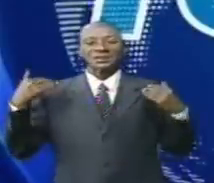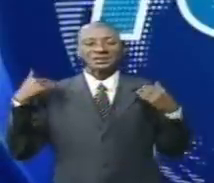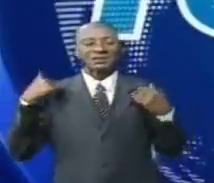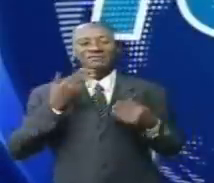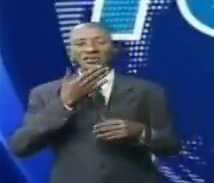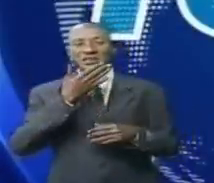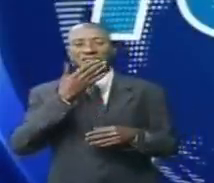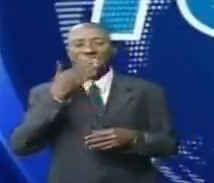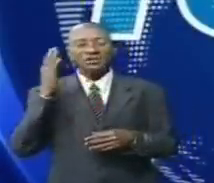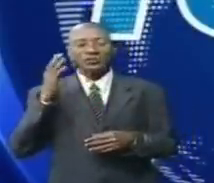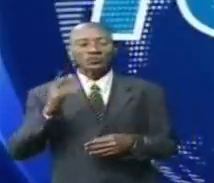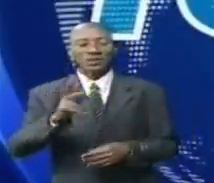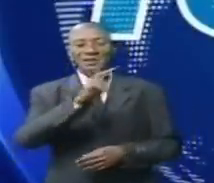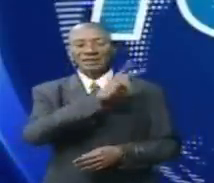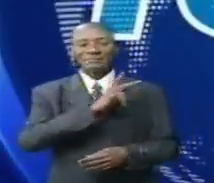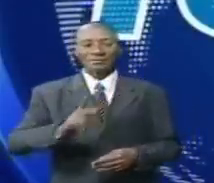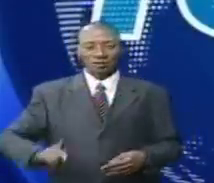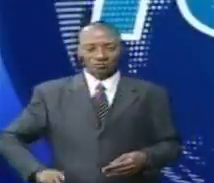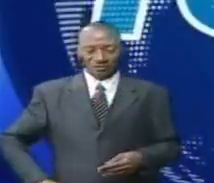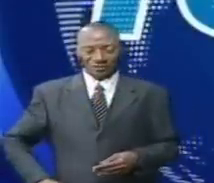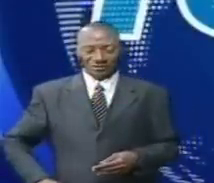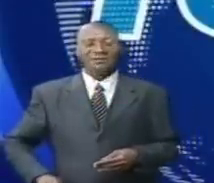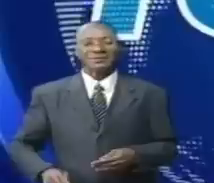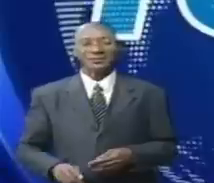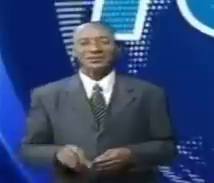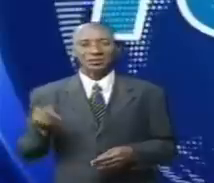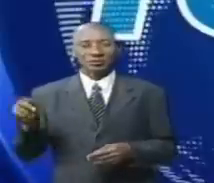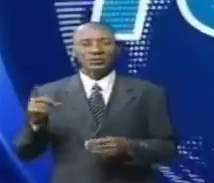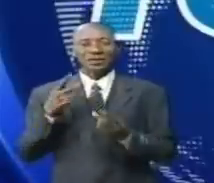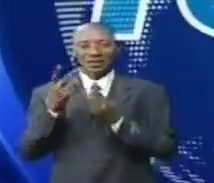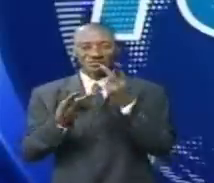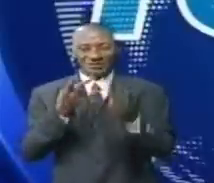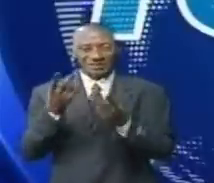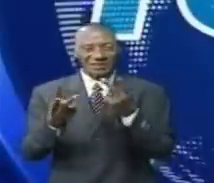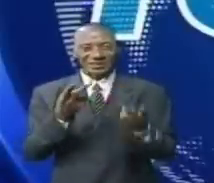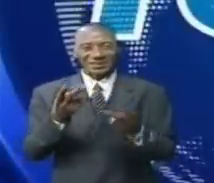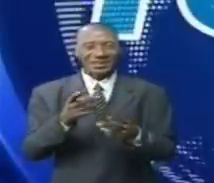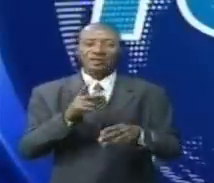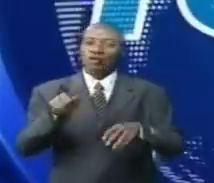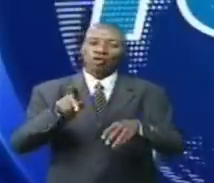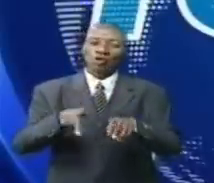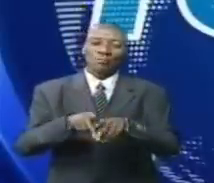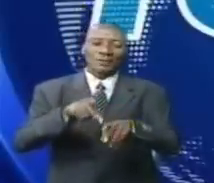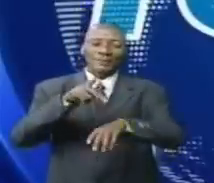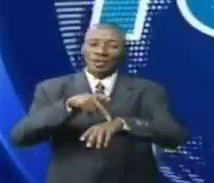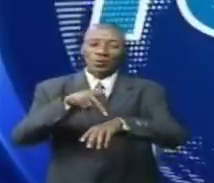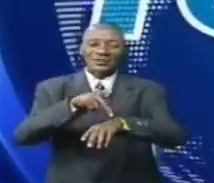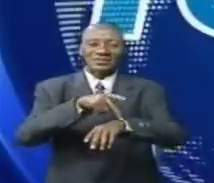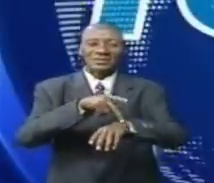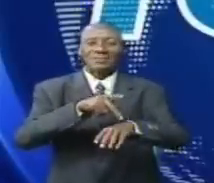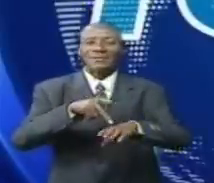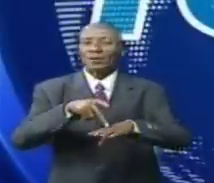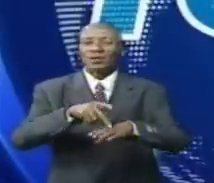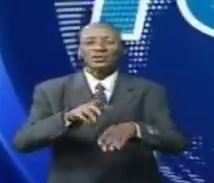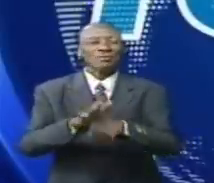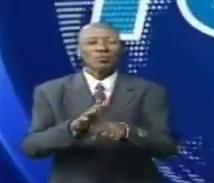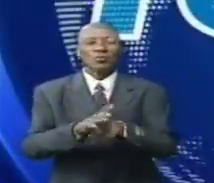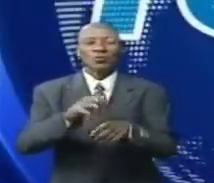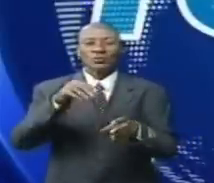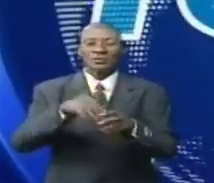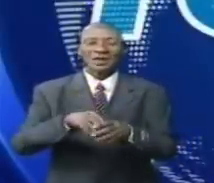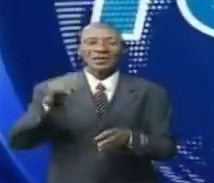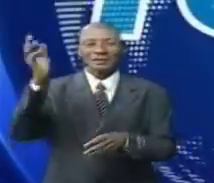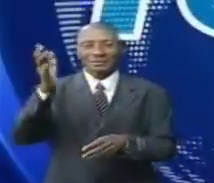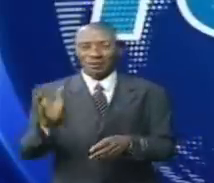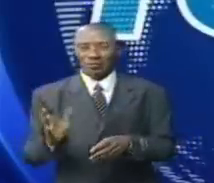kumbanguiste séjournent actuellement au Congo-Brazzaville pour une mission pastorale. Sur place, Simon Kimbangu Kiangane a procédé au lancement